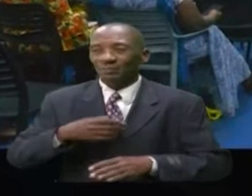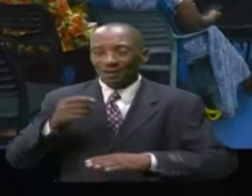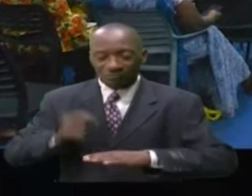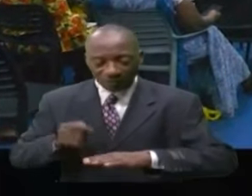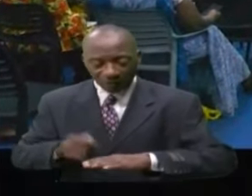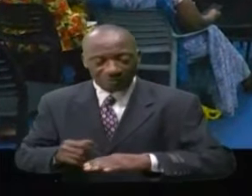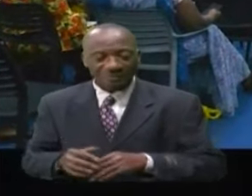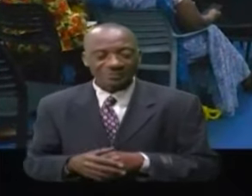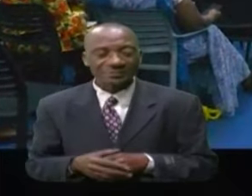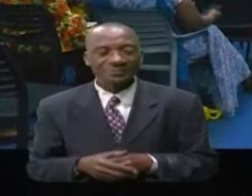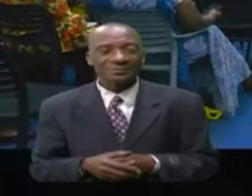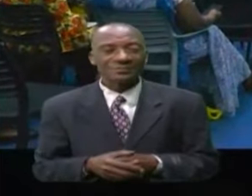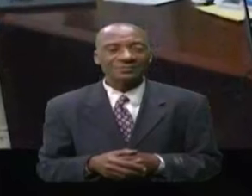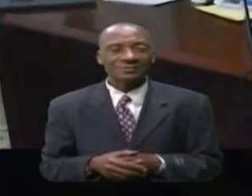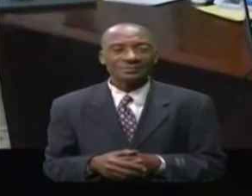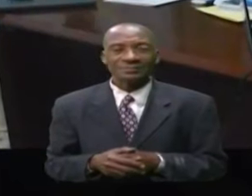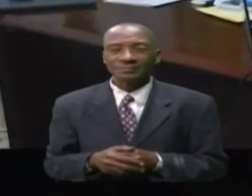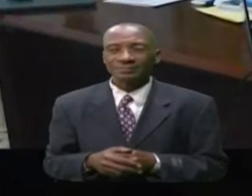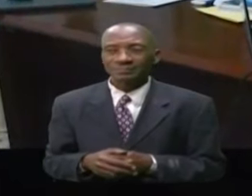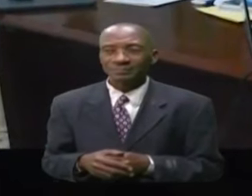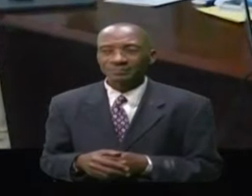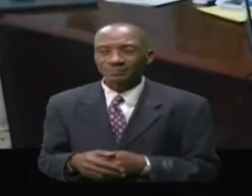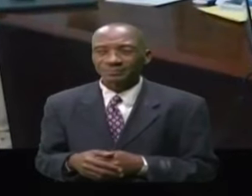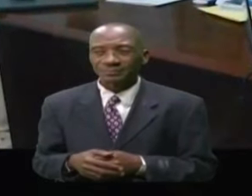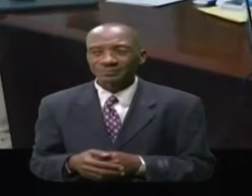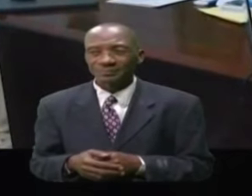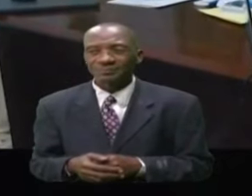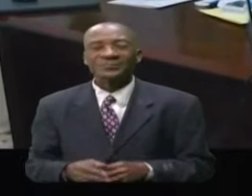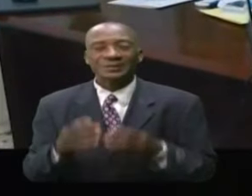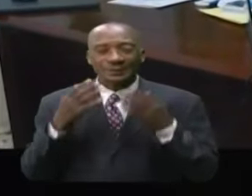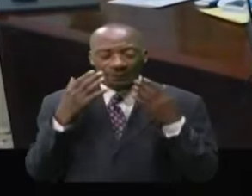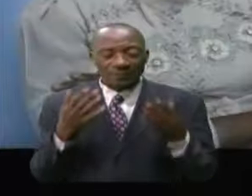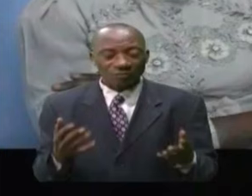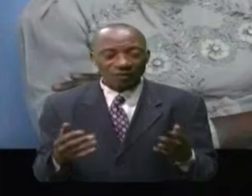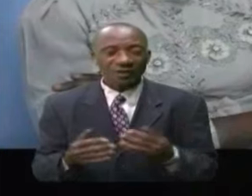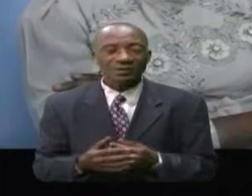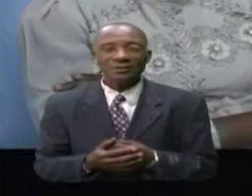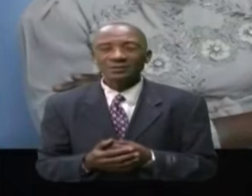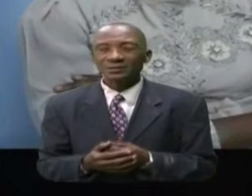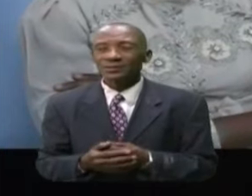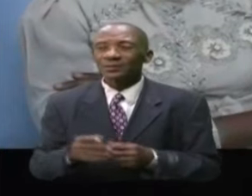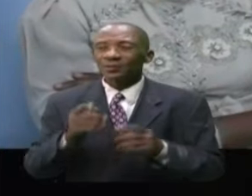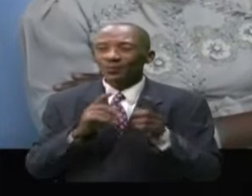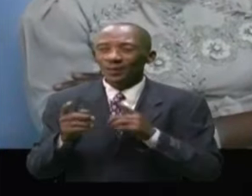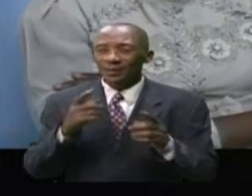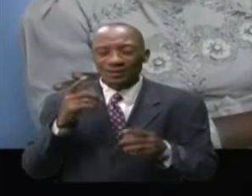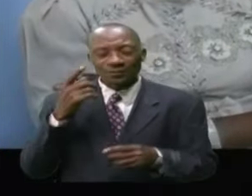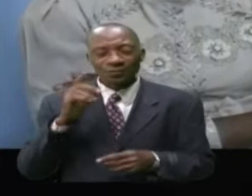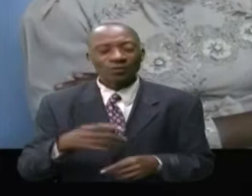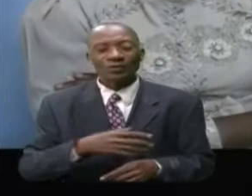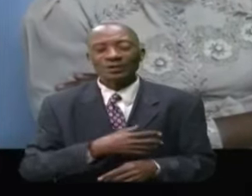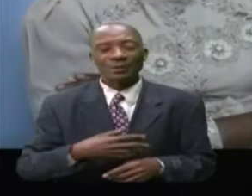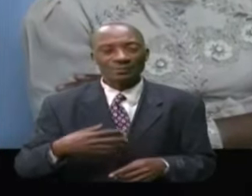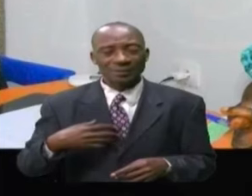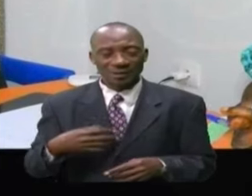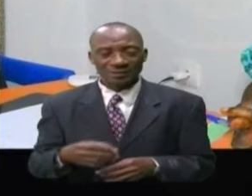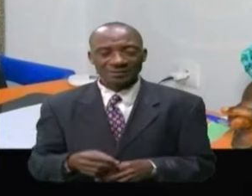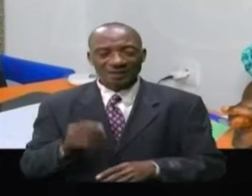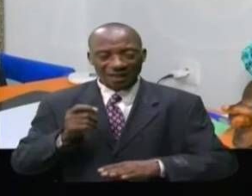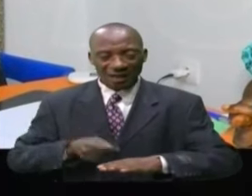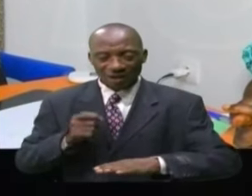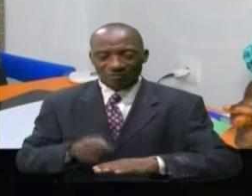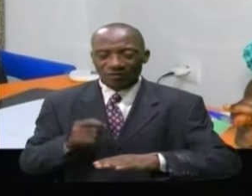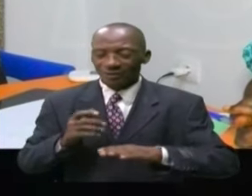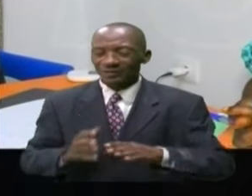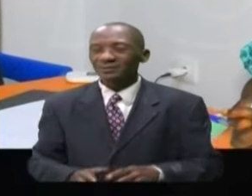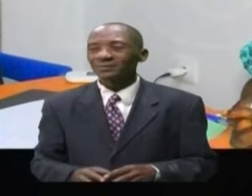Préserver, protéger et promouvoir les droits de tous citoyens, principalement les droits des femmes, dans n'importe quelle circonstance. pour